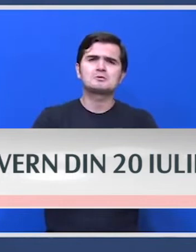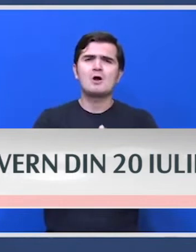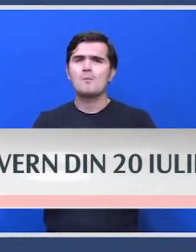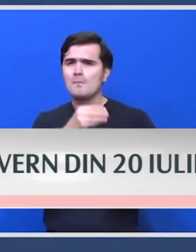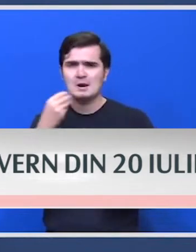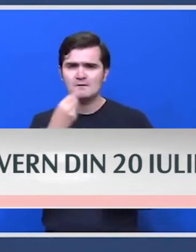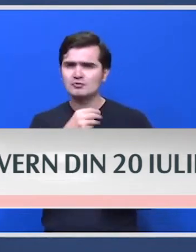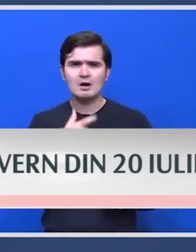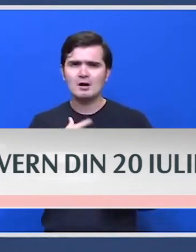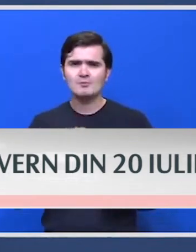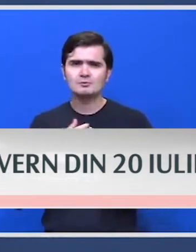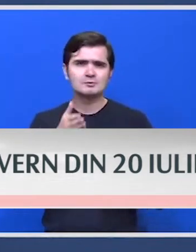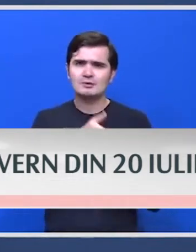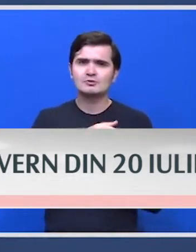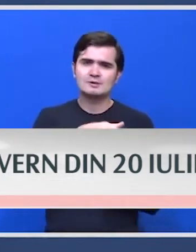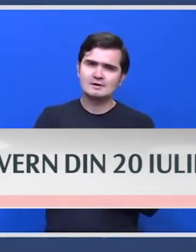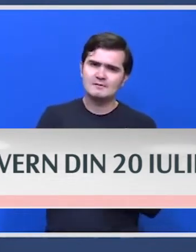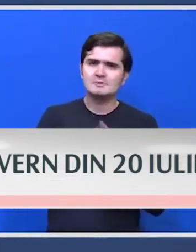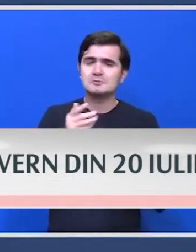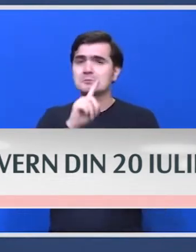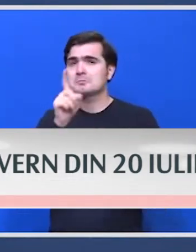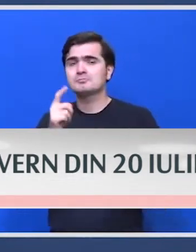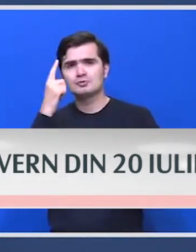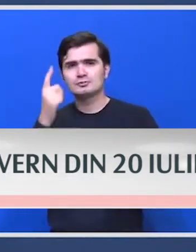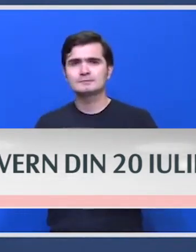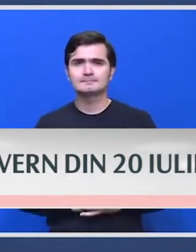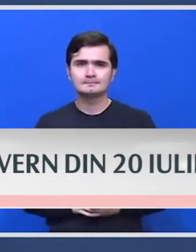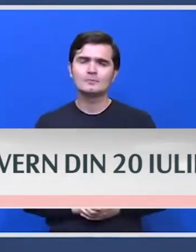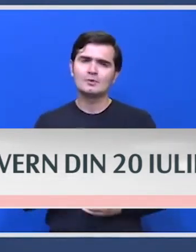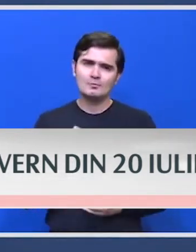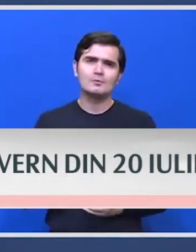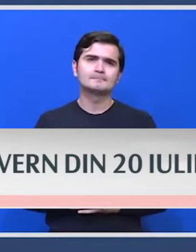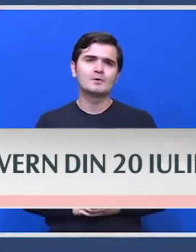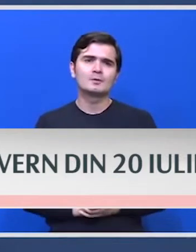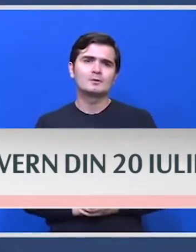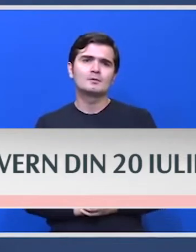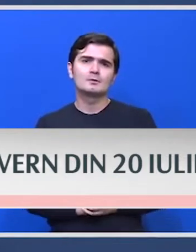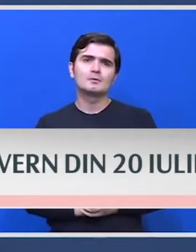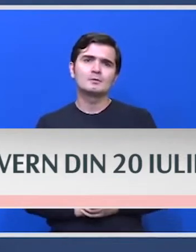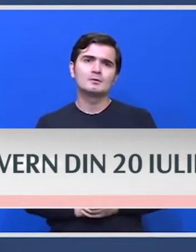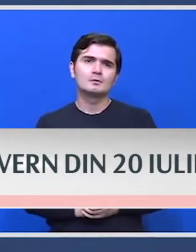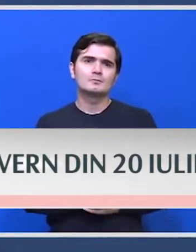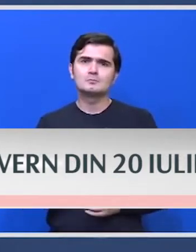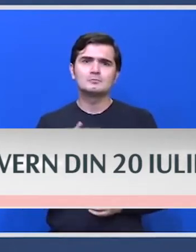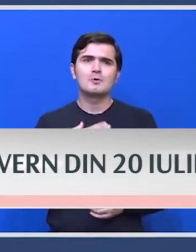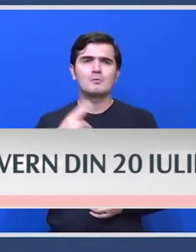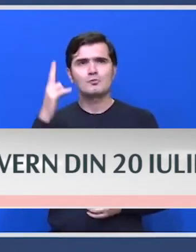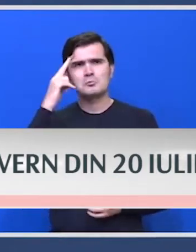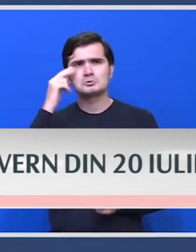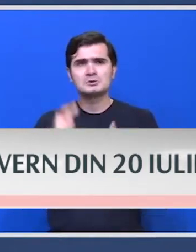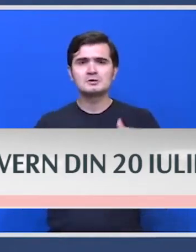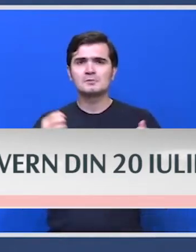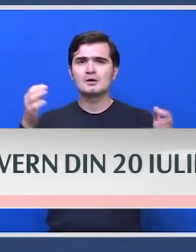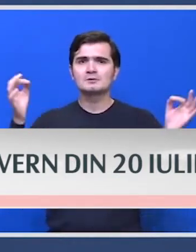să acceseze serviciile. Ce știți despre acest lucru? Bun. În primul și în primul rând că nu am cunoștință de reducerea